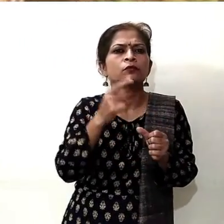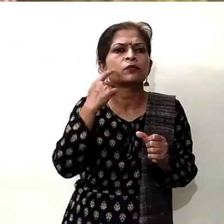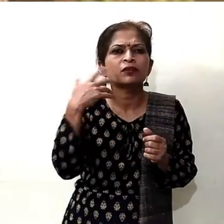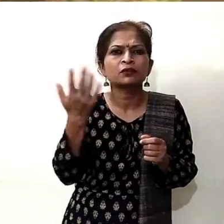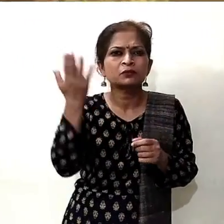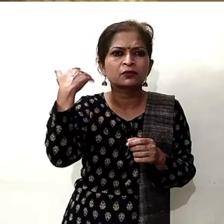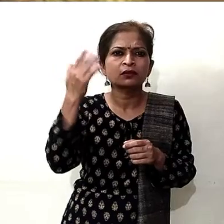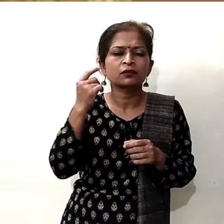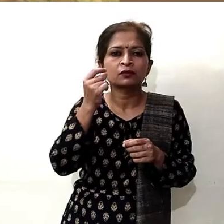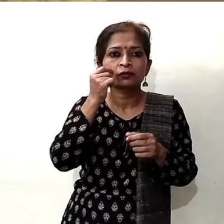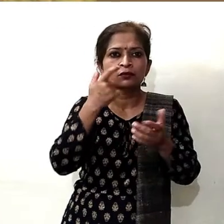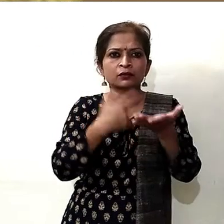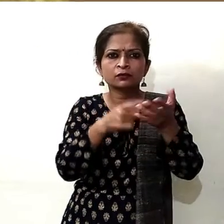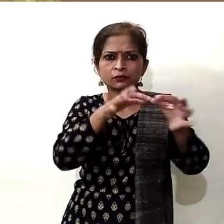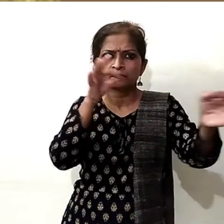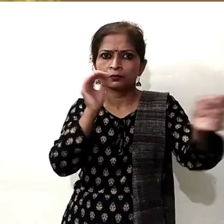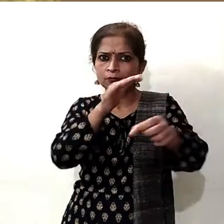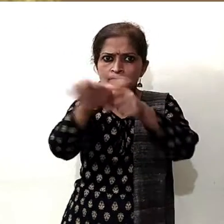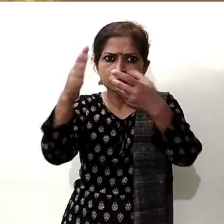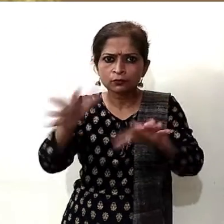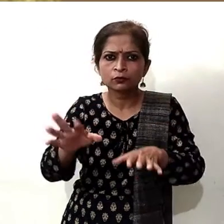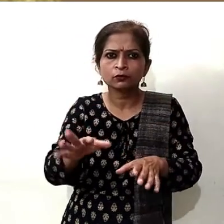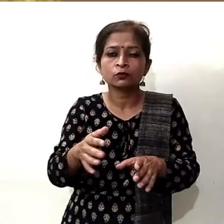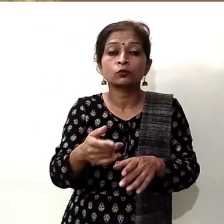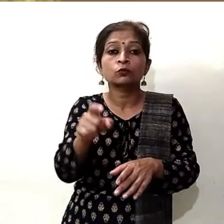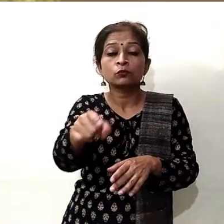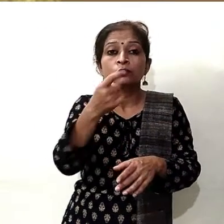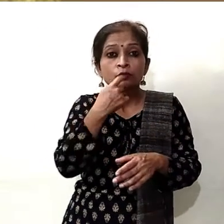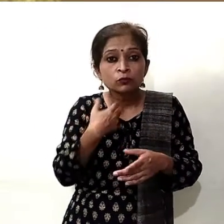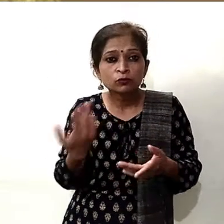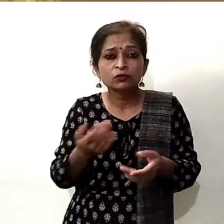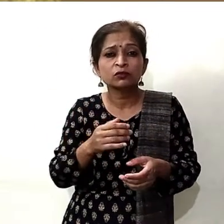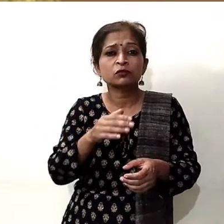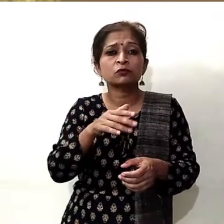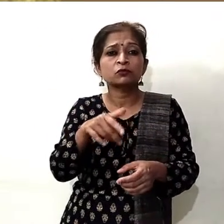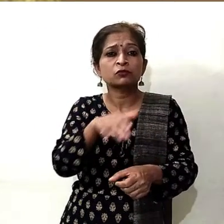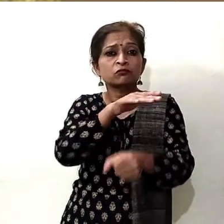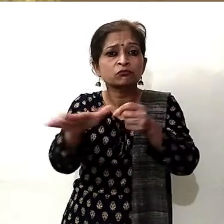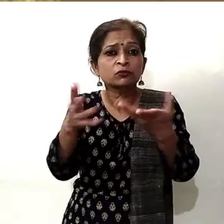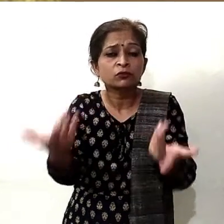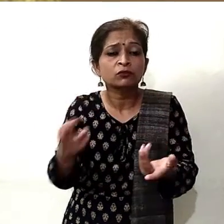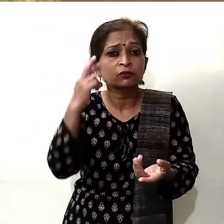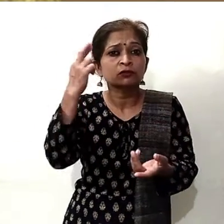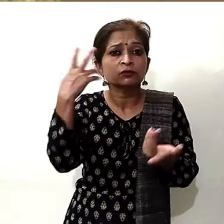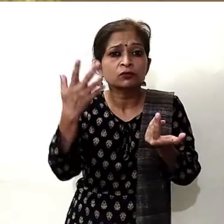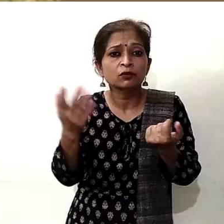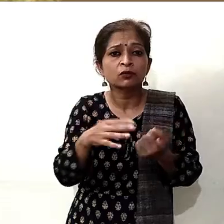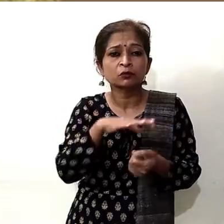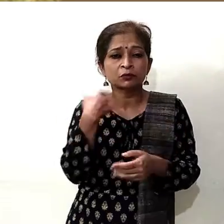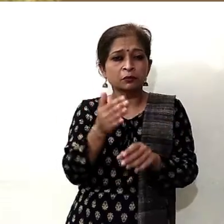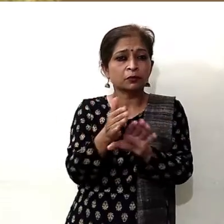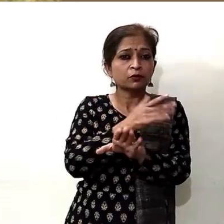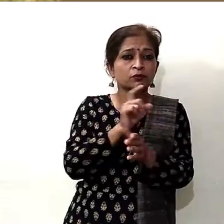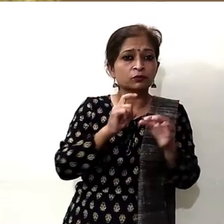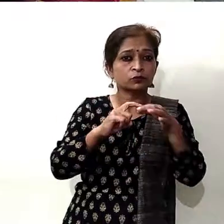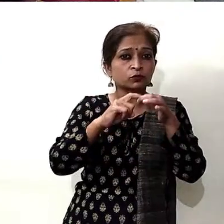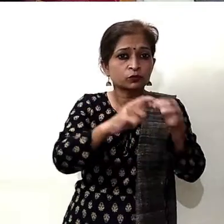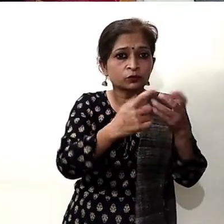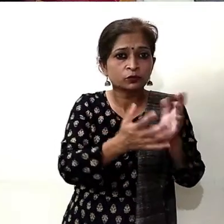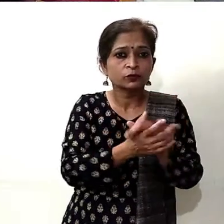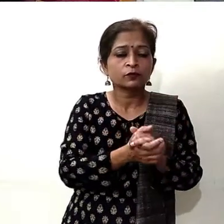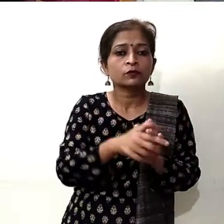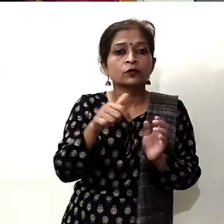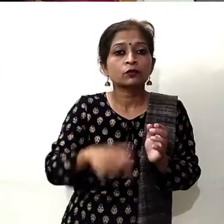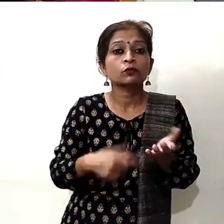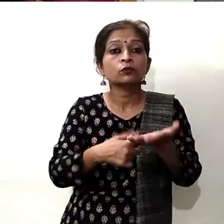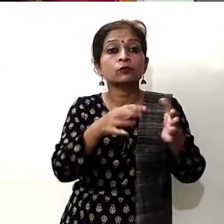मारो मुँह व्याध की नाई में, मुझे क्यों मार दिया व्याध की तरह, जी, अवगुण तो मेरे बोलो। तो राम जी बोलते हैं कि 4 तरह